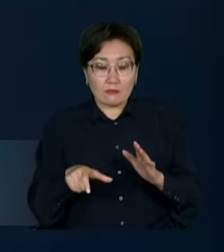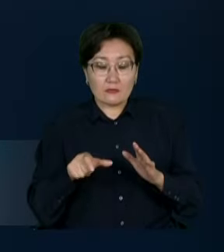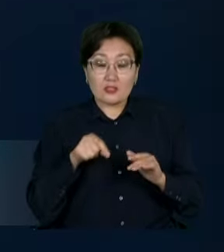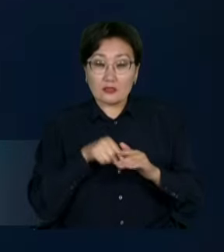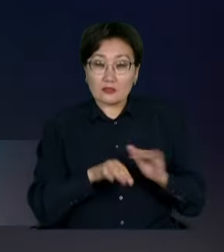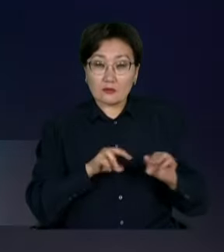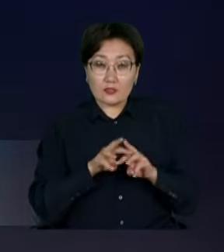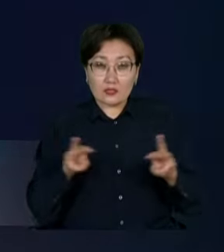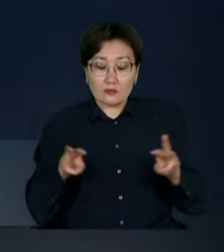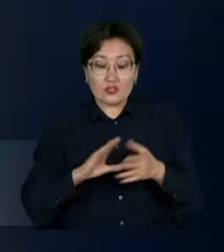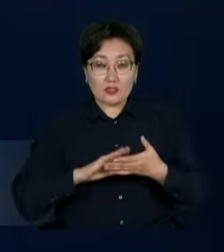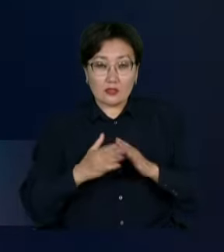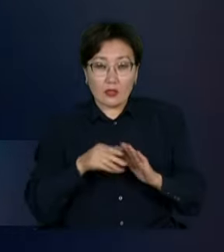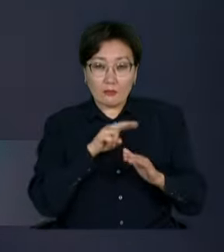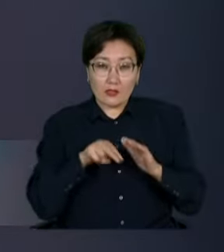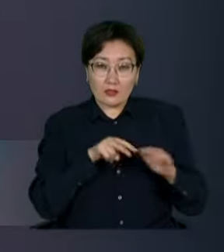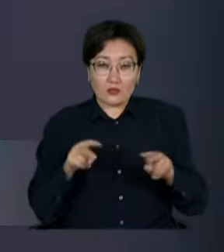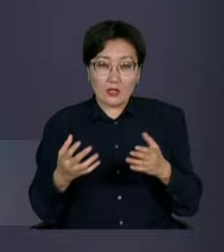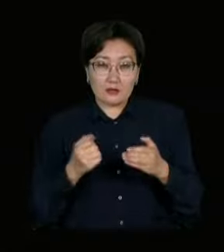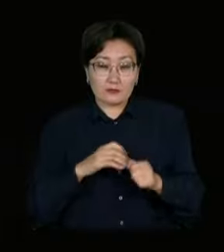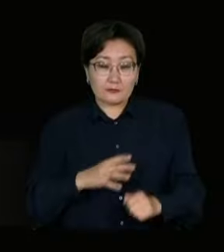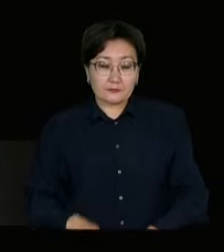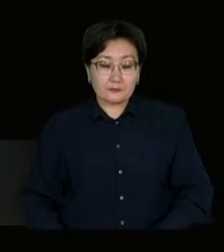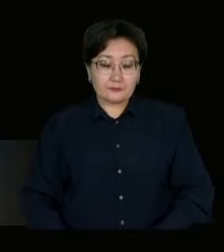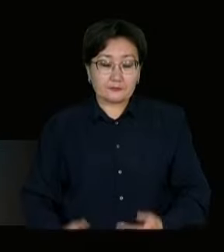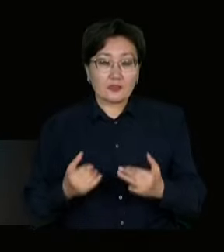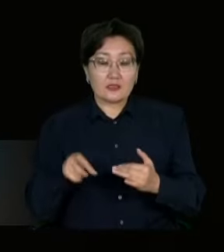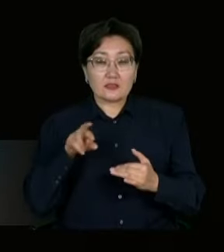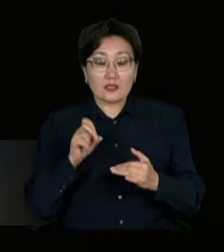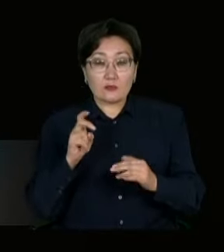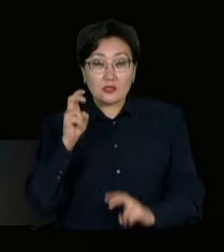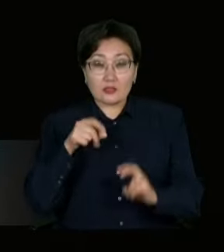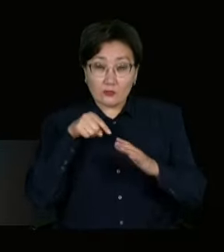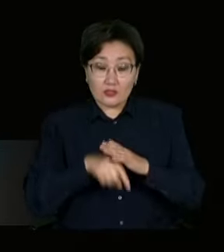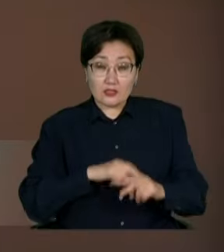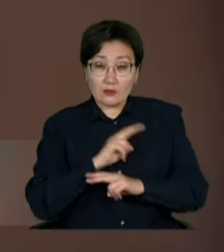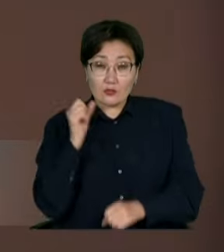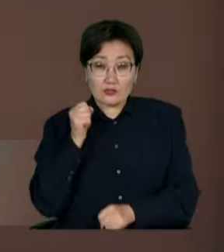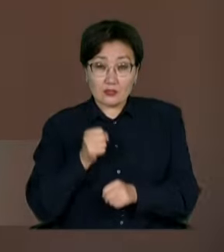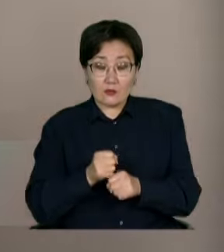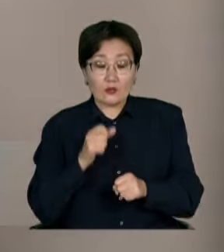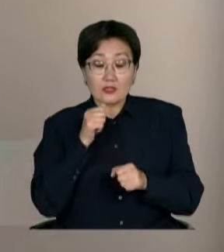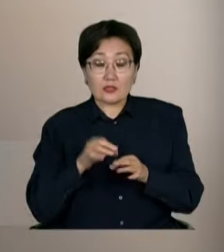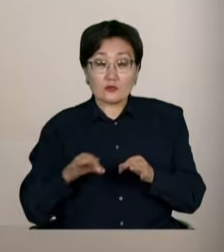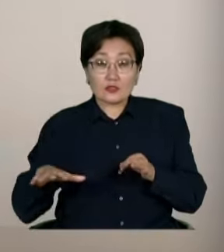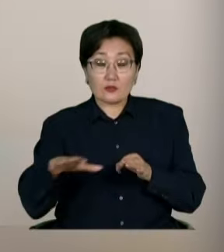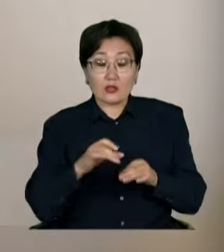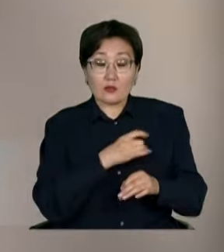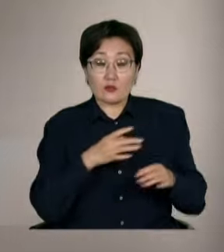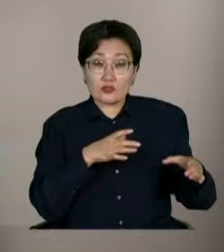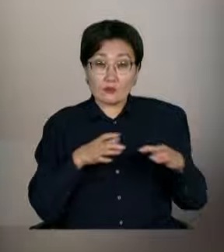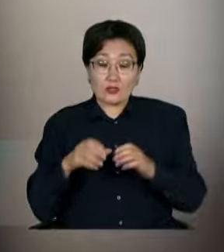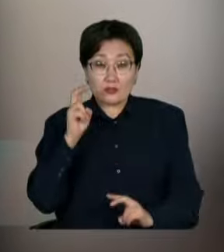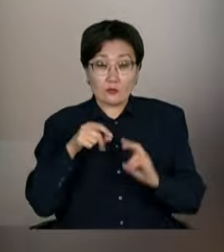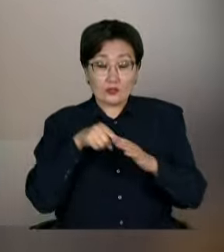істер министрлігі жағдайды бақылауға алды. Саяқ кенішінде мерт болған жұмысшылар, Қостанай облысы ұн зауытындағы